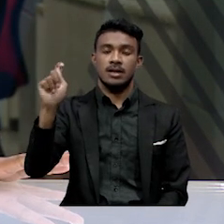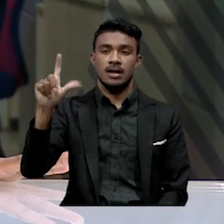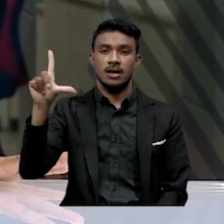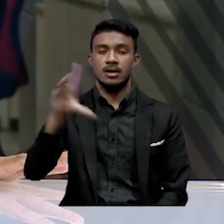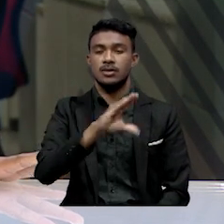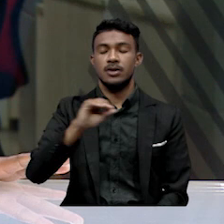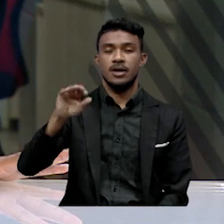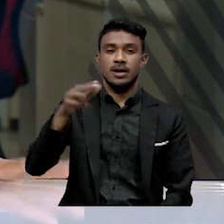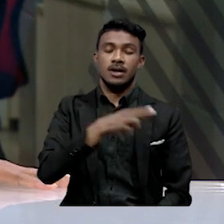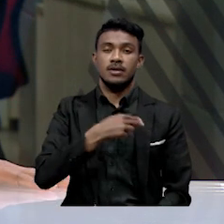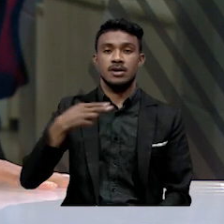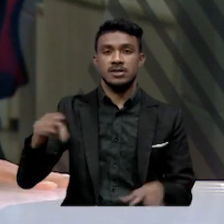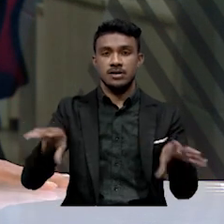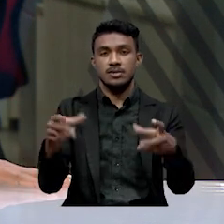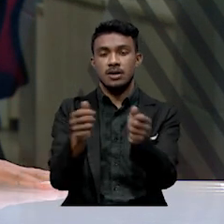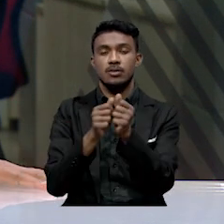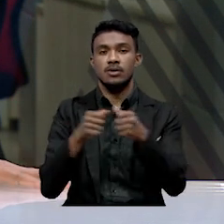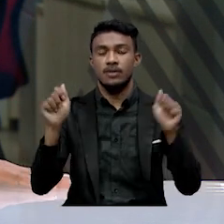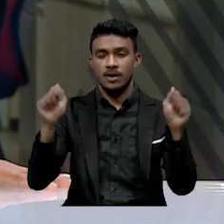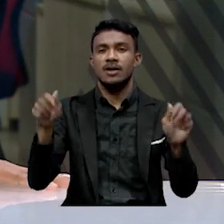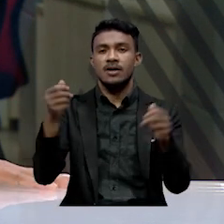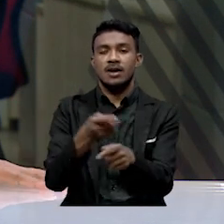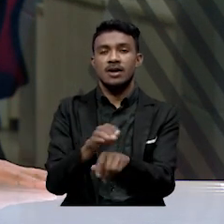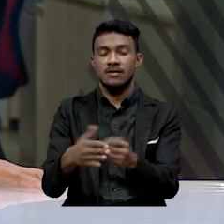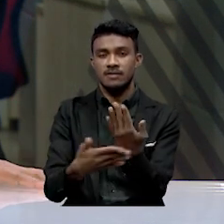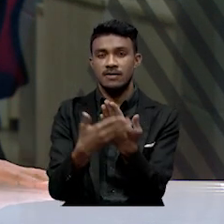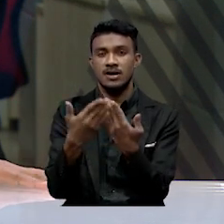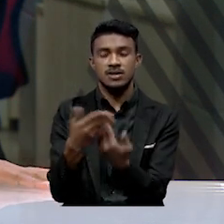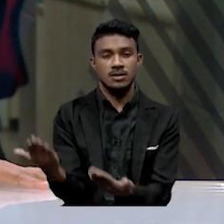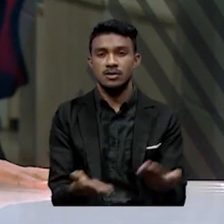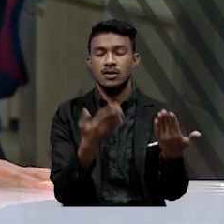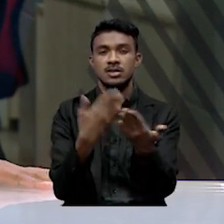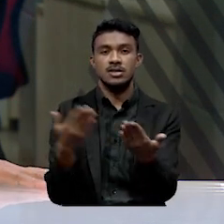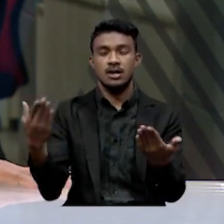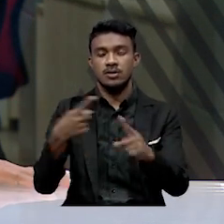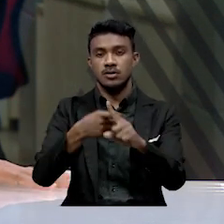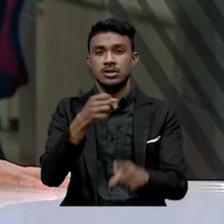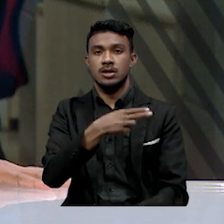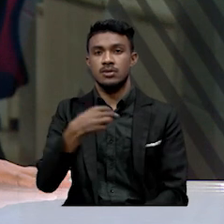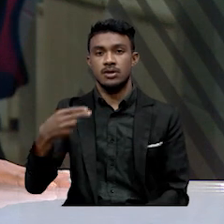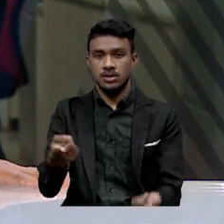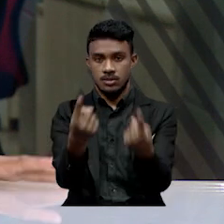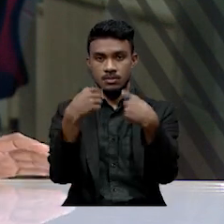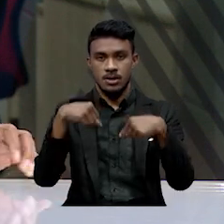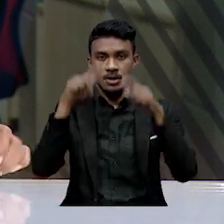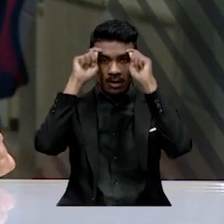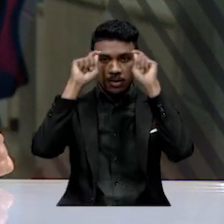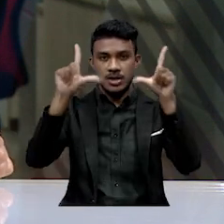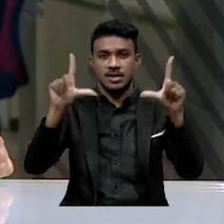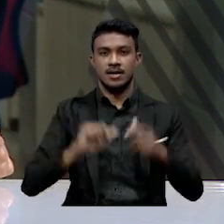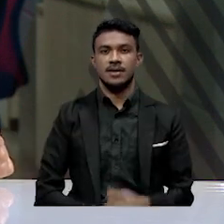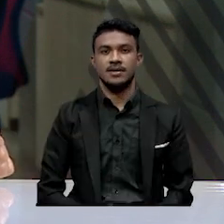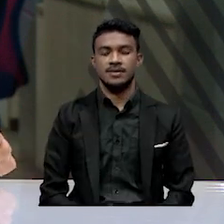NTT Indonesia service semut toko Dafa Cell transportation sesange gosong yang Husein donesia my Timor Leste